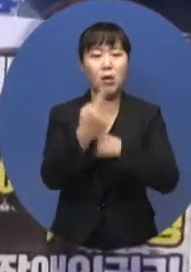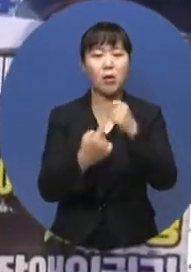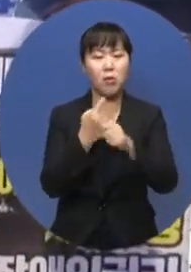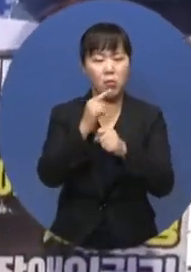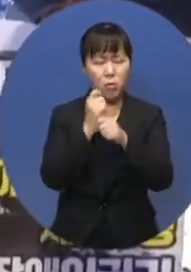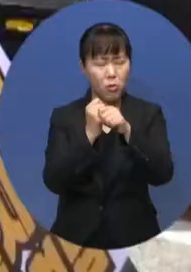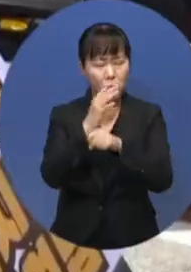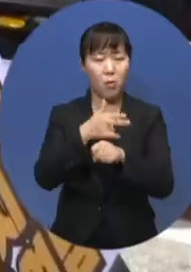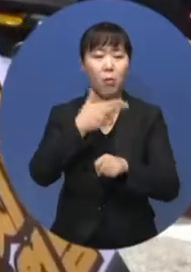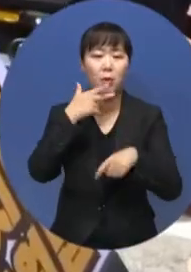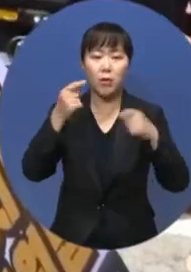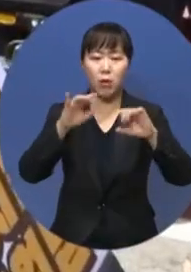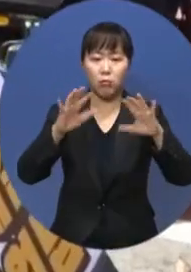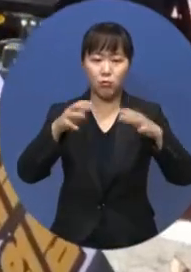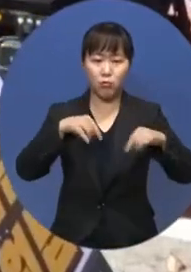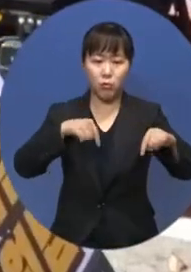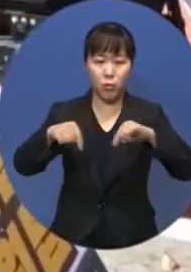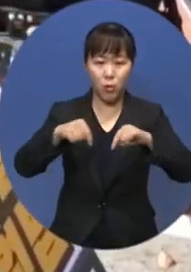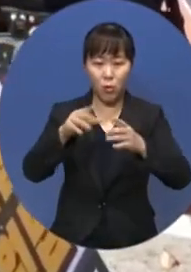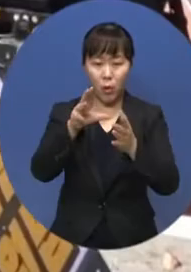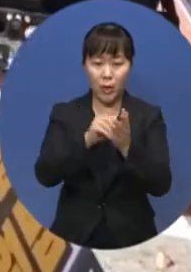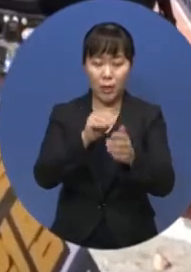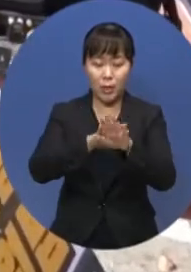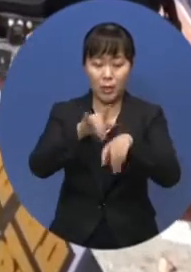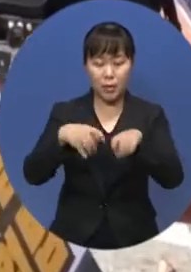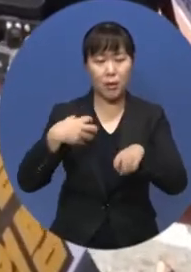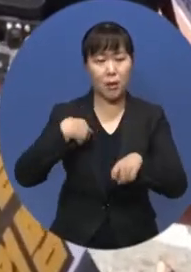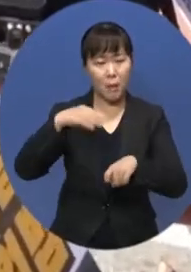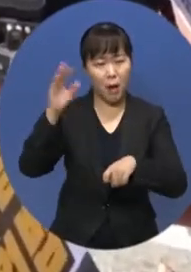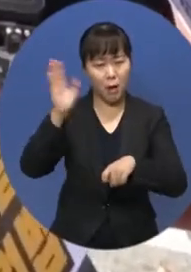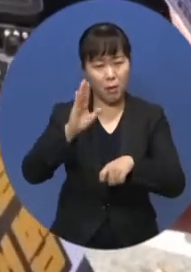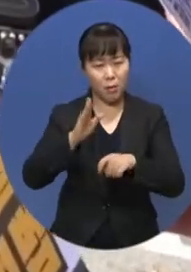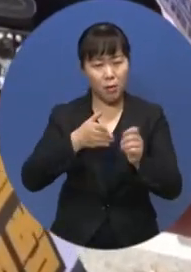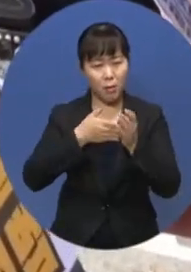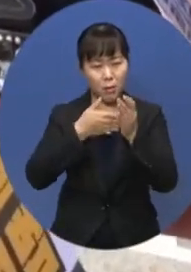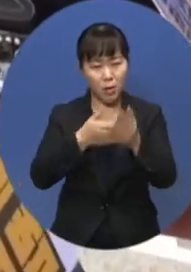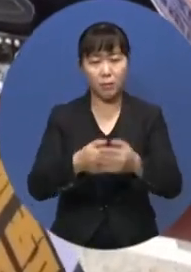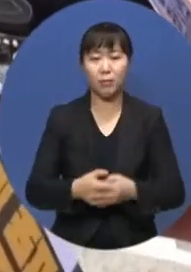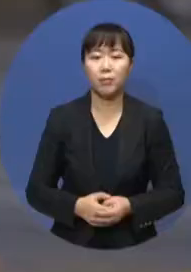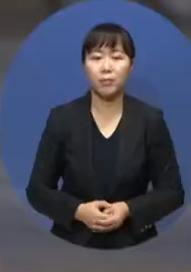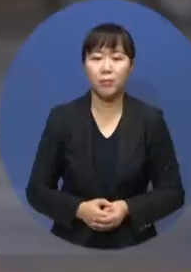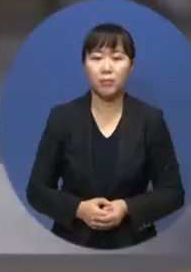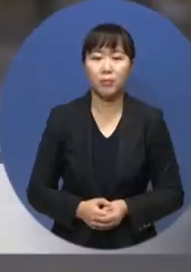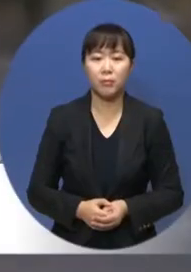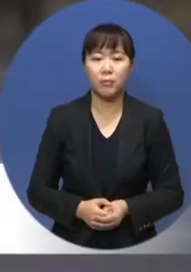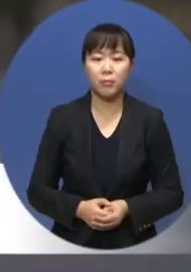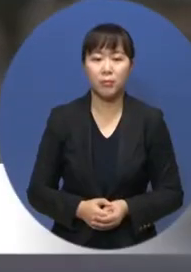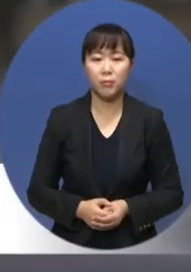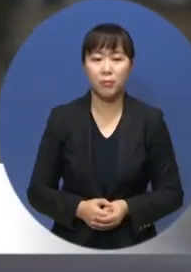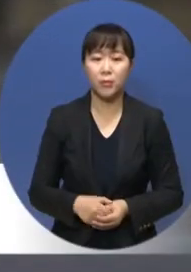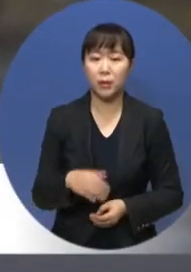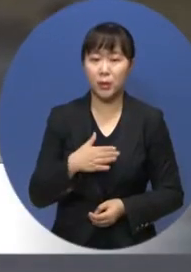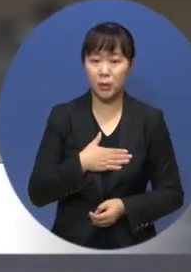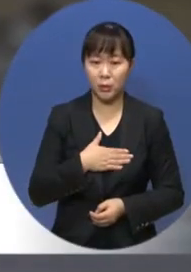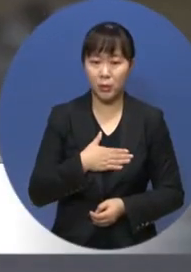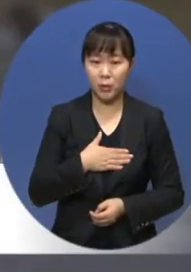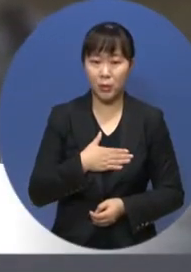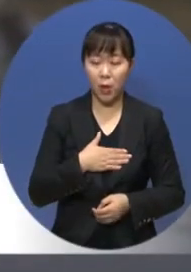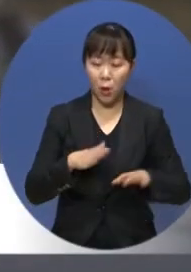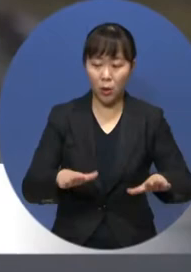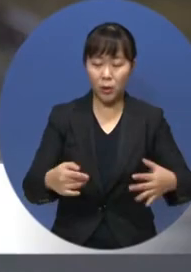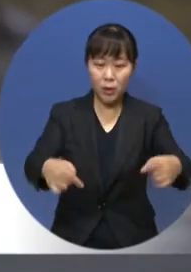등 국정과제 이행에 책임을 다하지 않고 있다고 성토했습니다. 저와 이 자리에